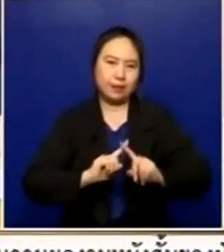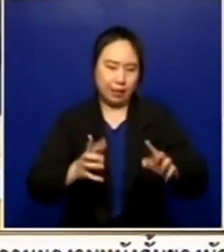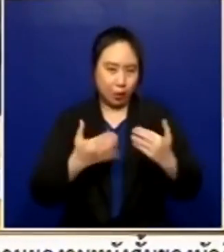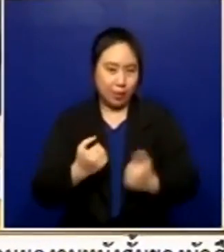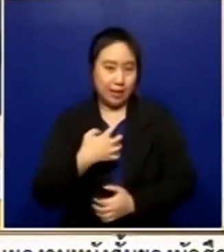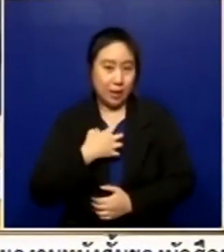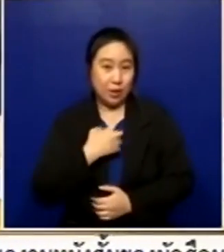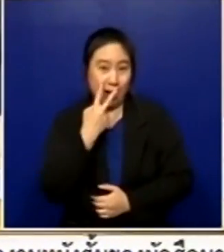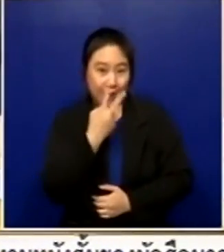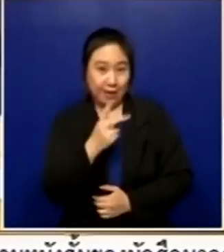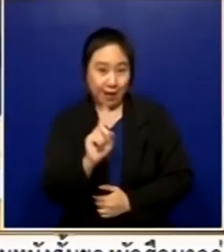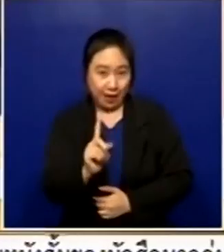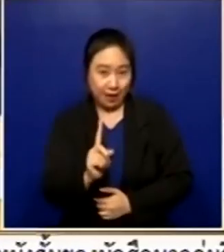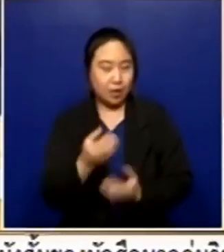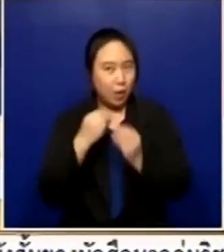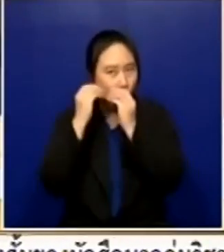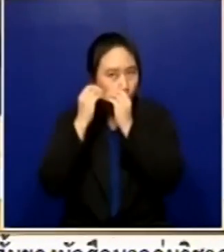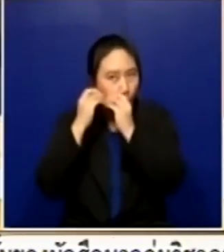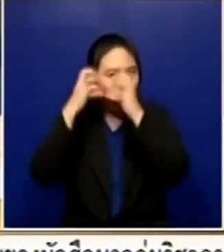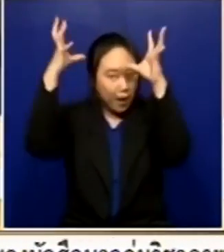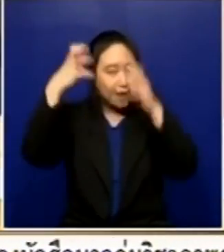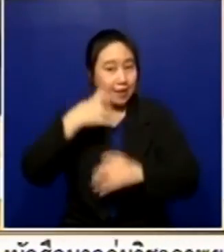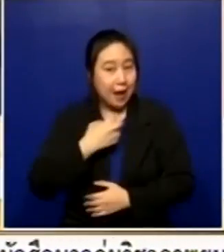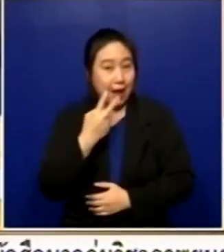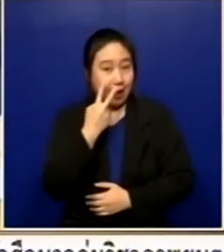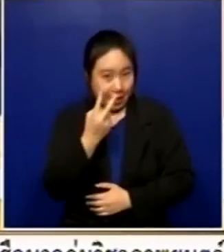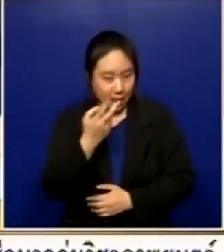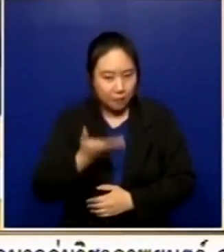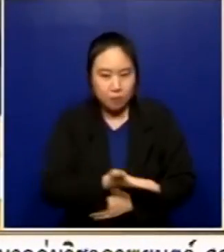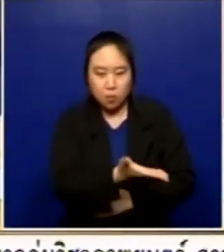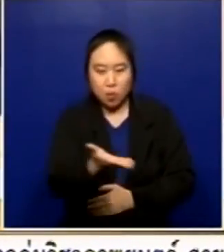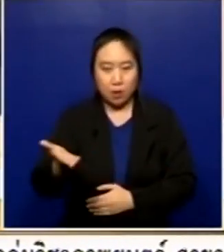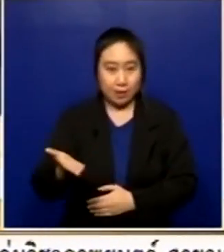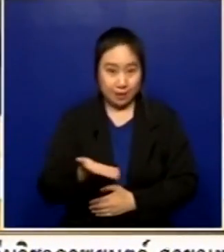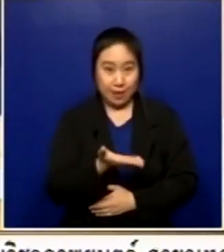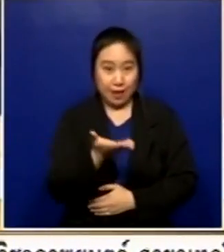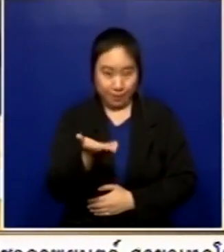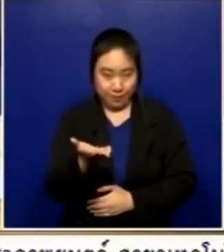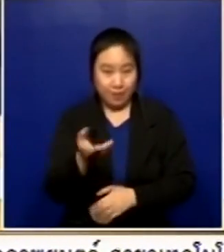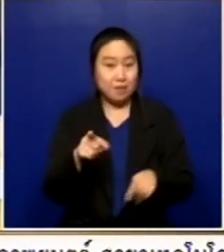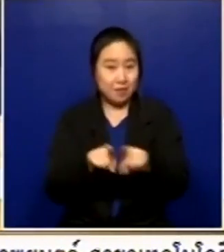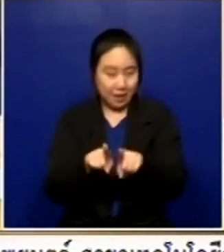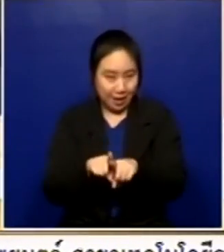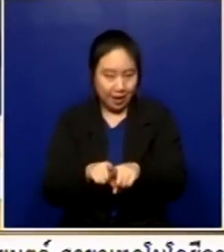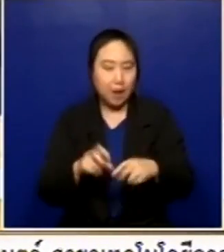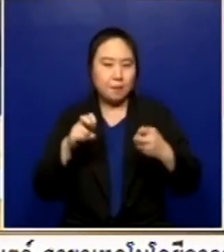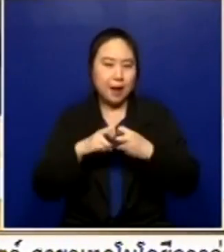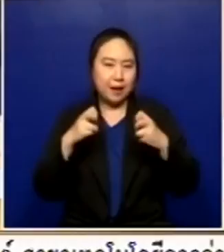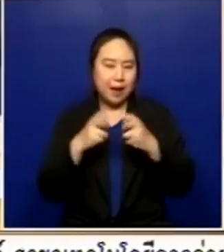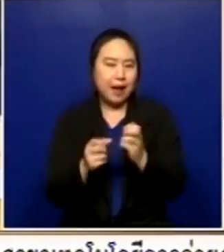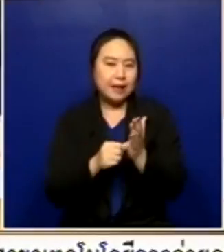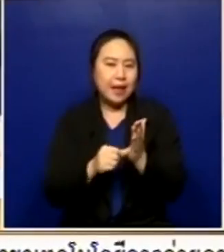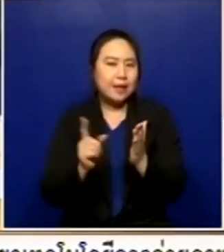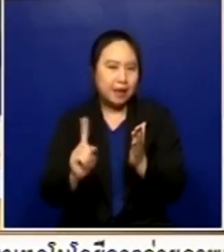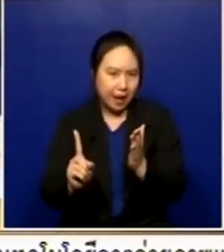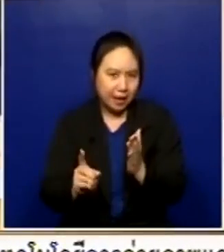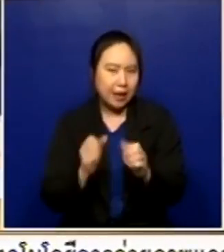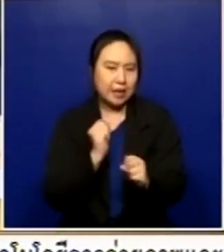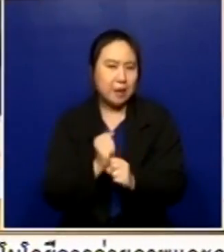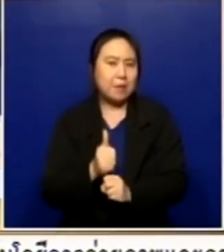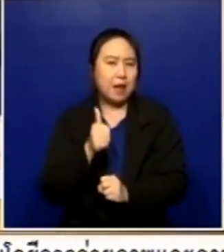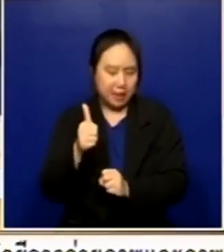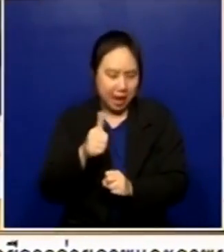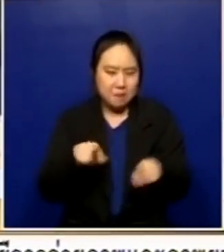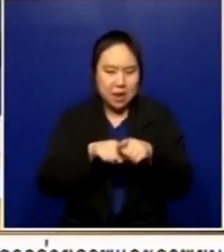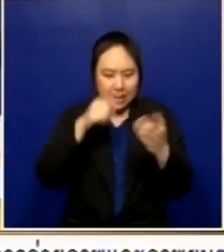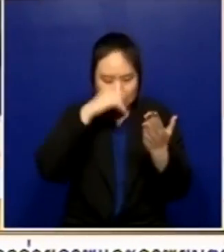จะเห็นนี้ภายใต้ความฝันที่เราอยากจะเห็นร่วมกันนี้ที่ท่านก็ไม่เคยปฏิเสธเลยมันจะแก้ไขปัญหาอย่างไรเพื่อให้มันเป็นจริงได้โดยประเทศที่มี